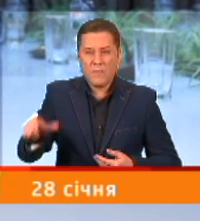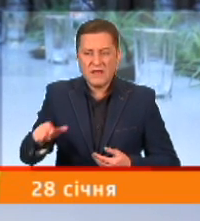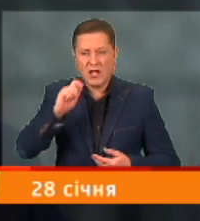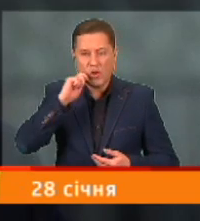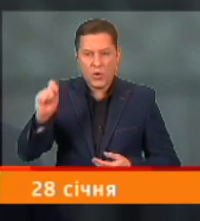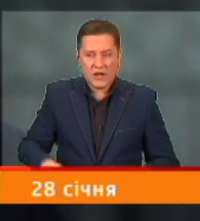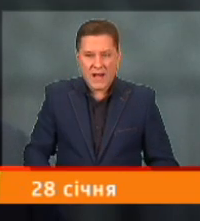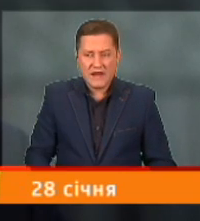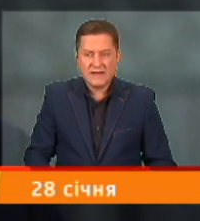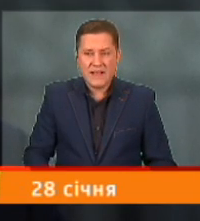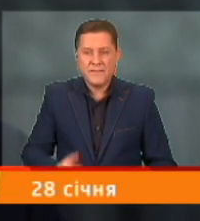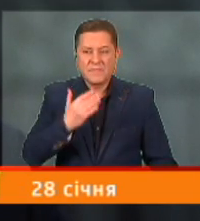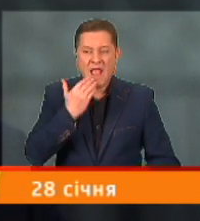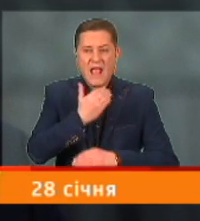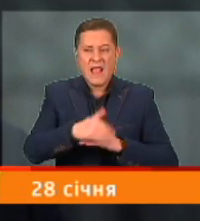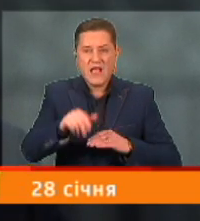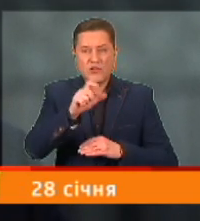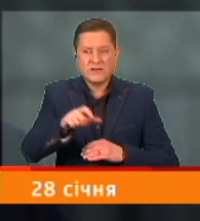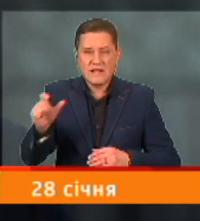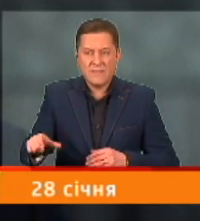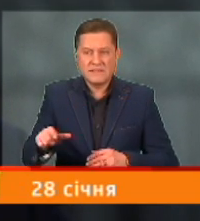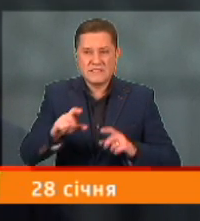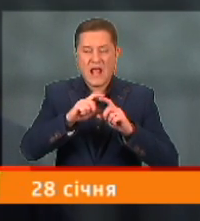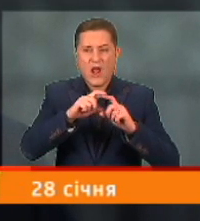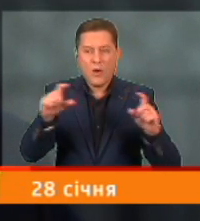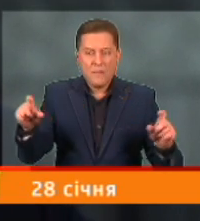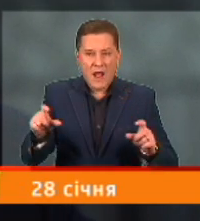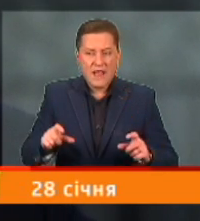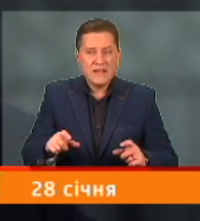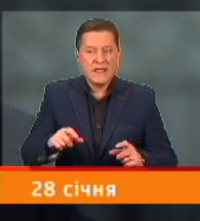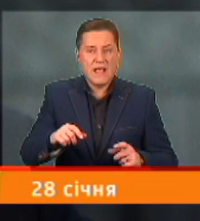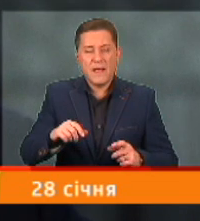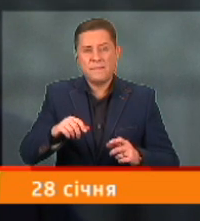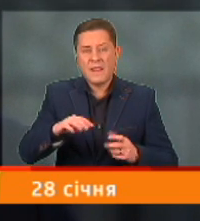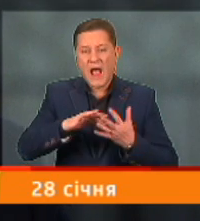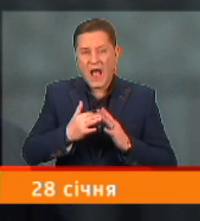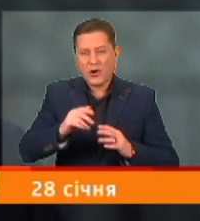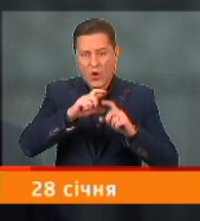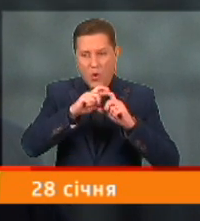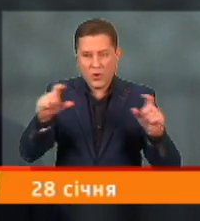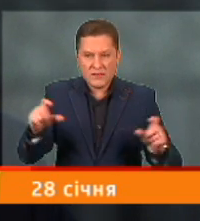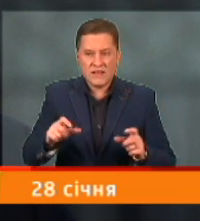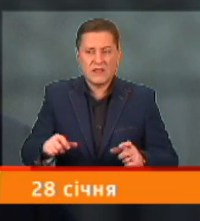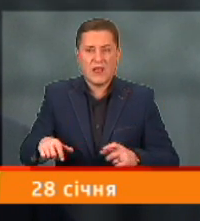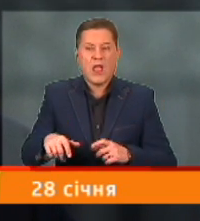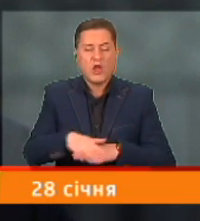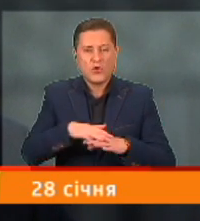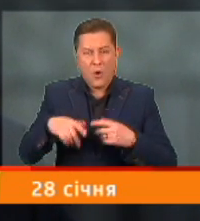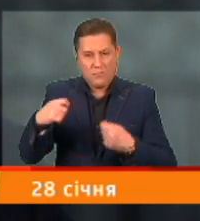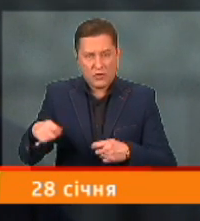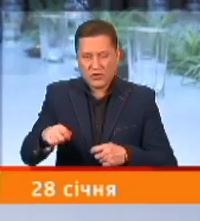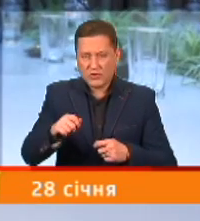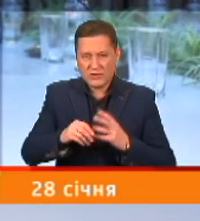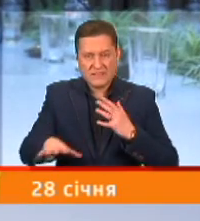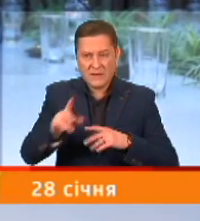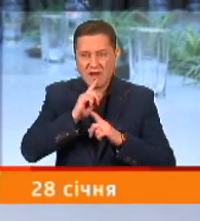України. Тобто іноземці і компанії, тобто ті самі агрохолдинги, яких всі бояться, до ринку землі просто не будуть